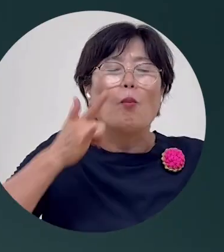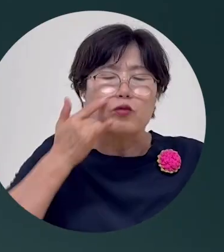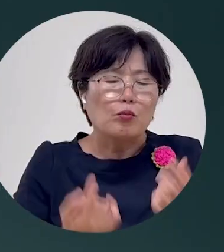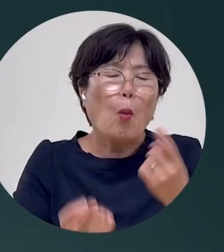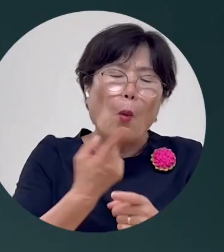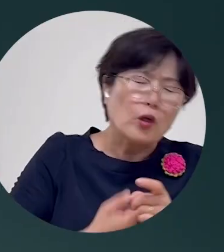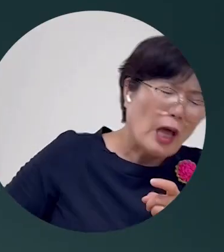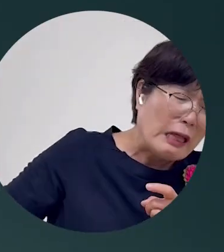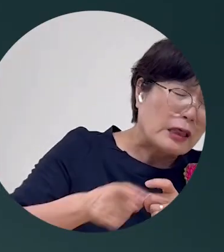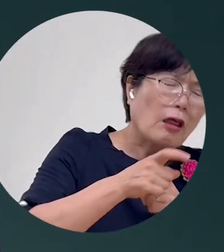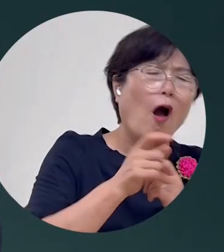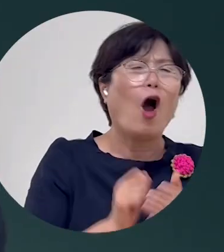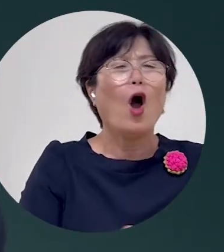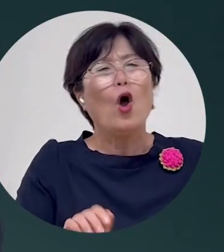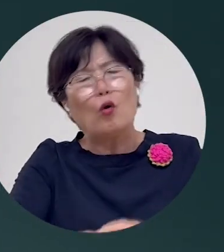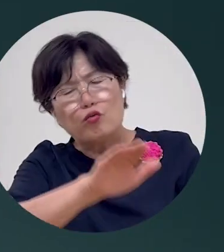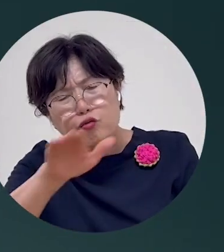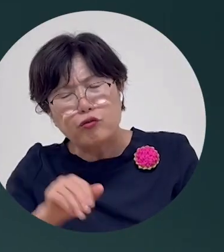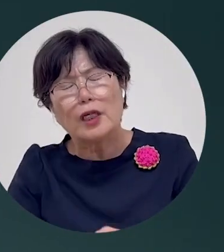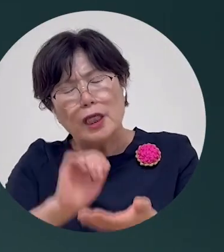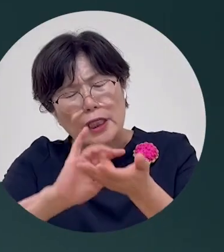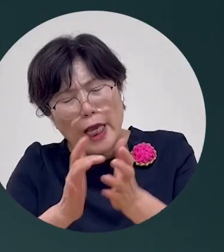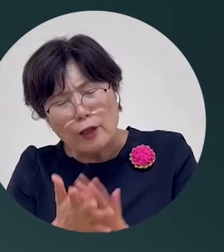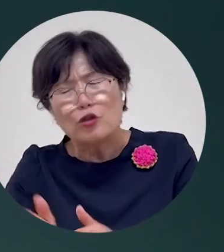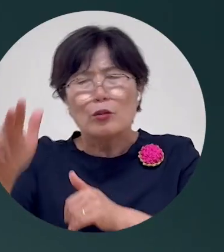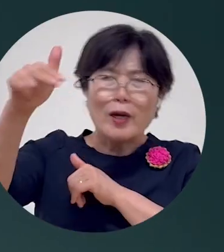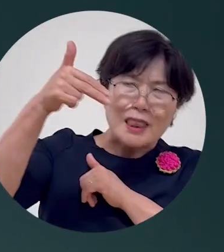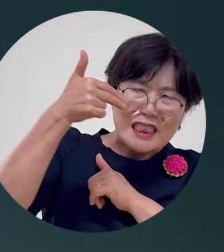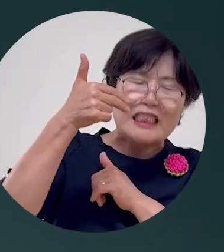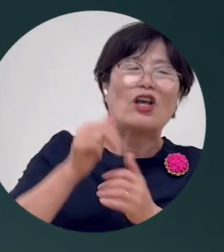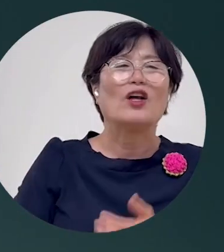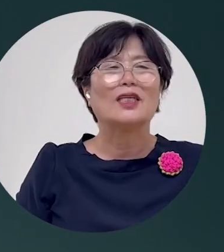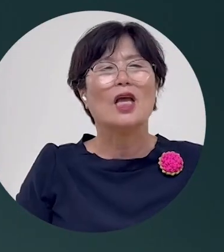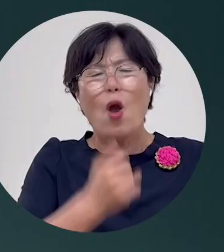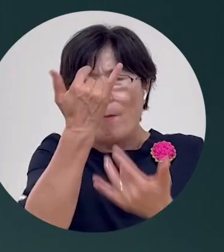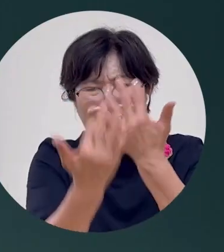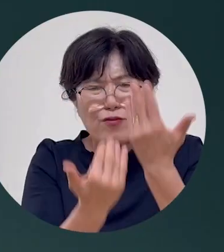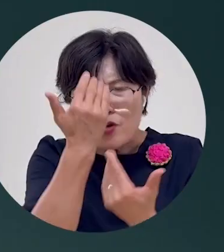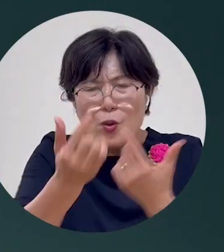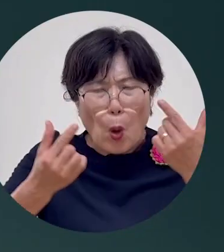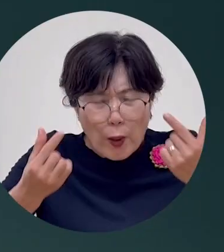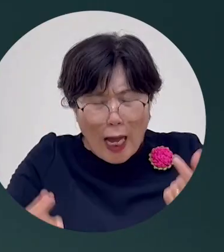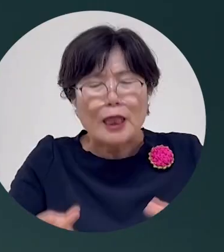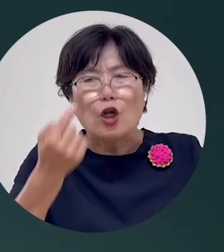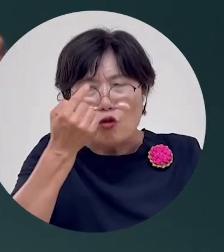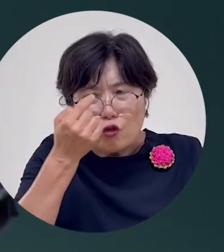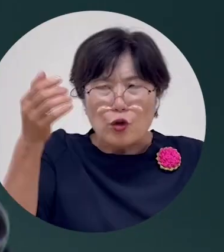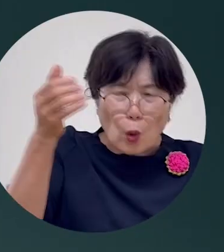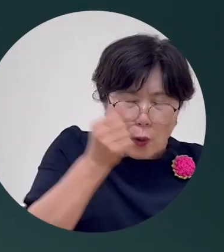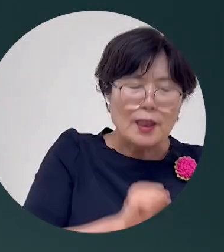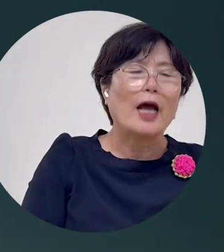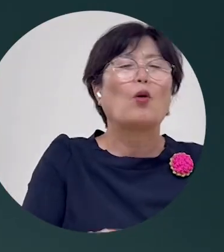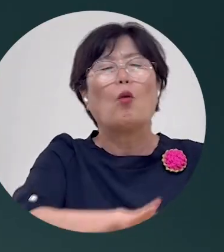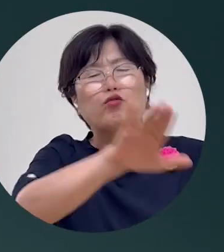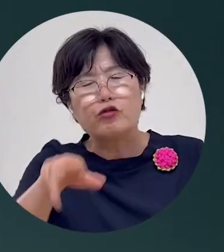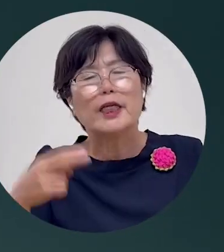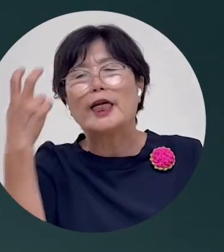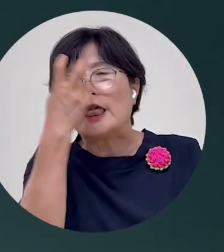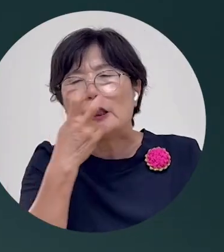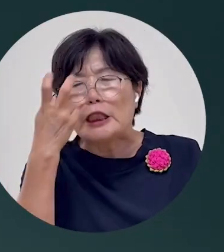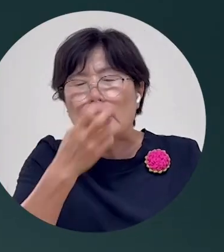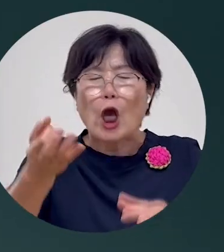부모보다도 우리 예수님의 시선이, 불꽃 같은 눈동자로 우리를 지켜보시는